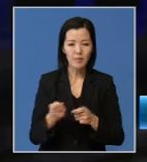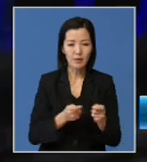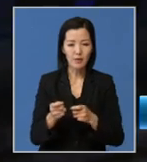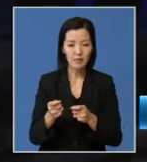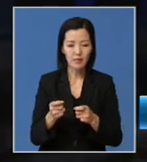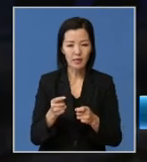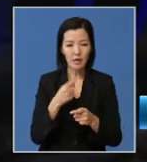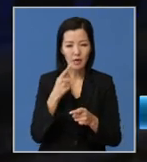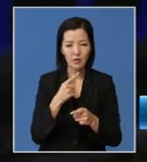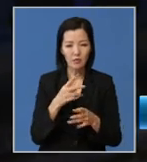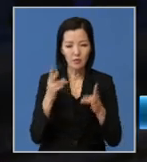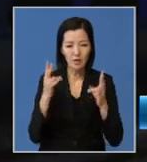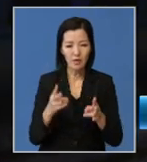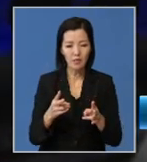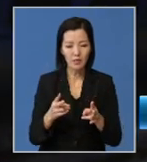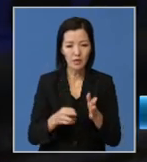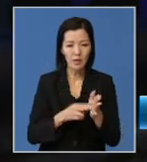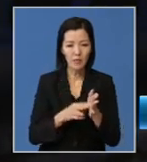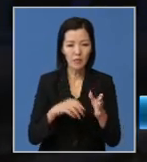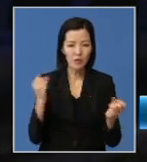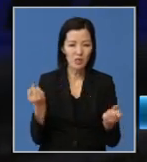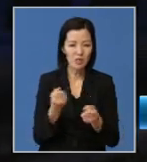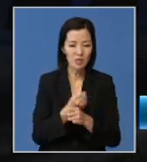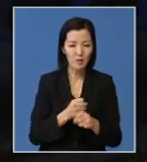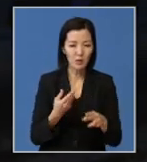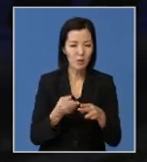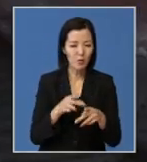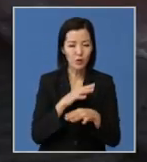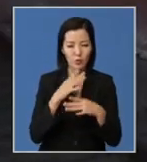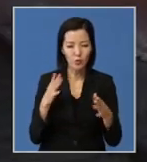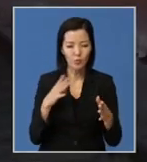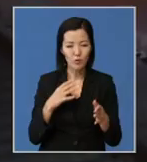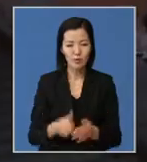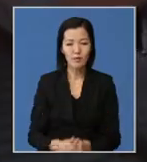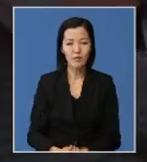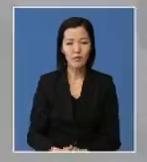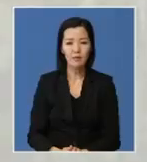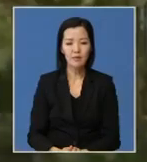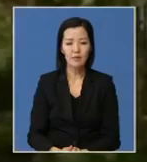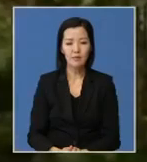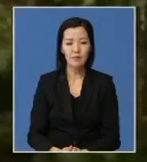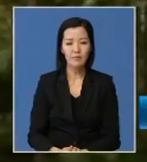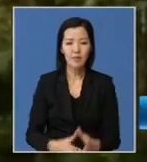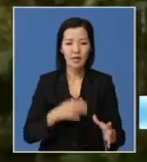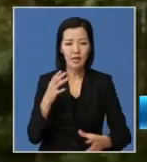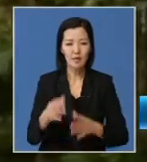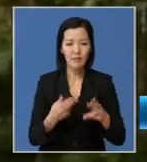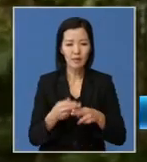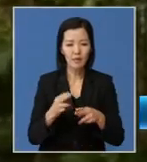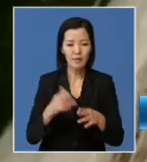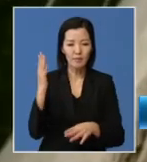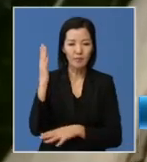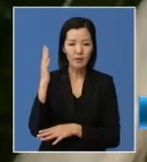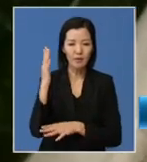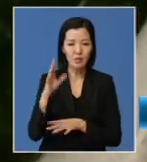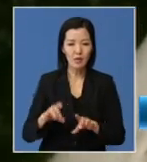мәліметінше, қайғылы жағдай пойыз жүргізушінің жылдамдықты шамадан тыс асыруынан болған. Әлемдегі ең биік ағаш